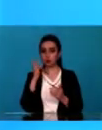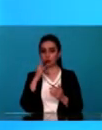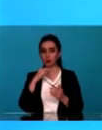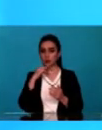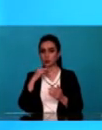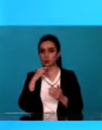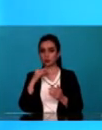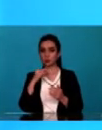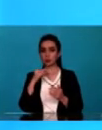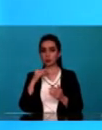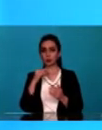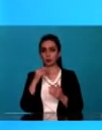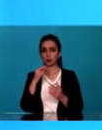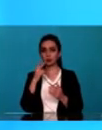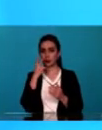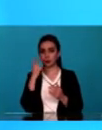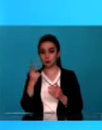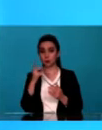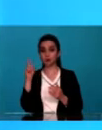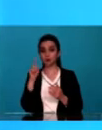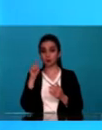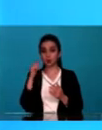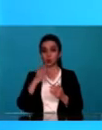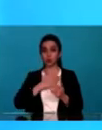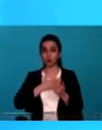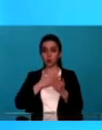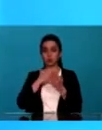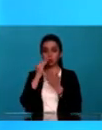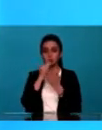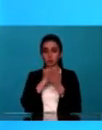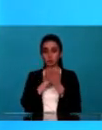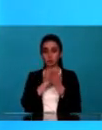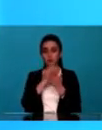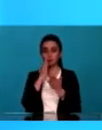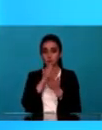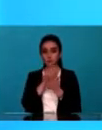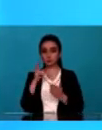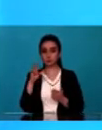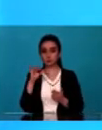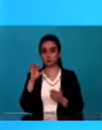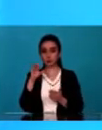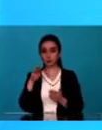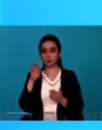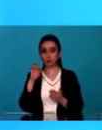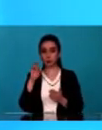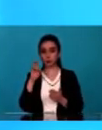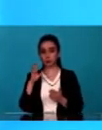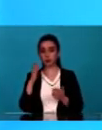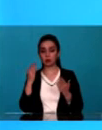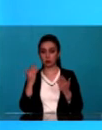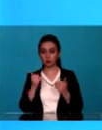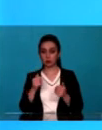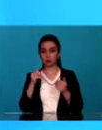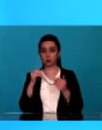особо обратить внимание, это на наш список, который мы сдаем в ListBox. Значит, давайте